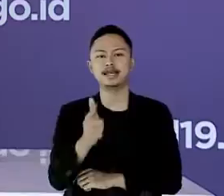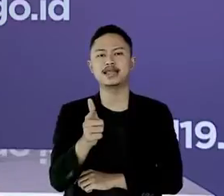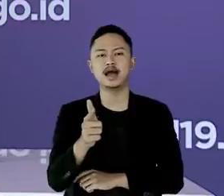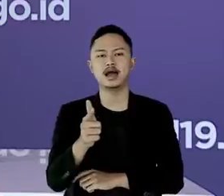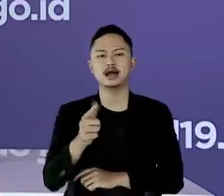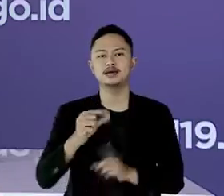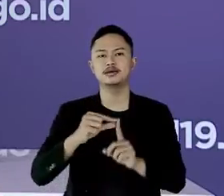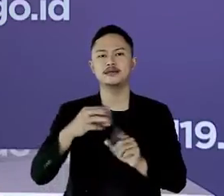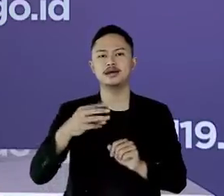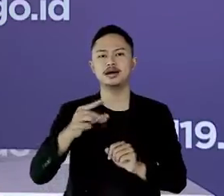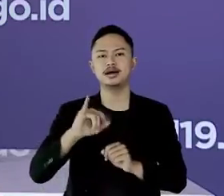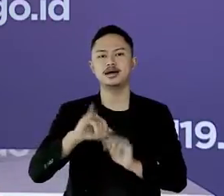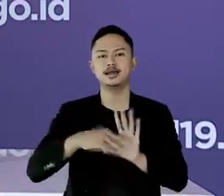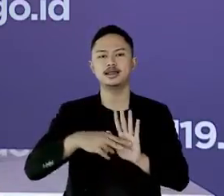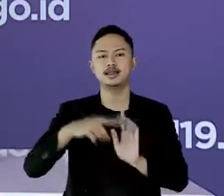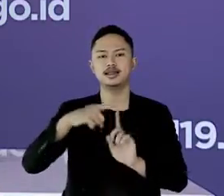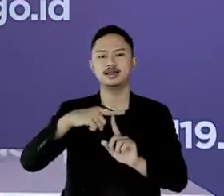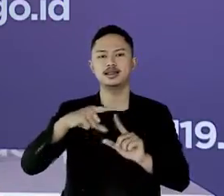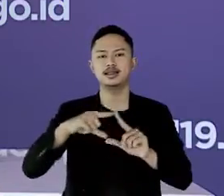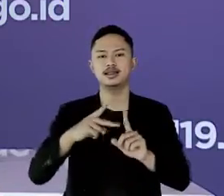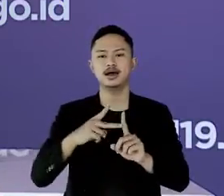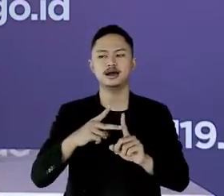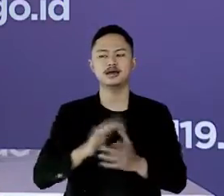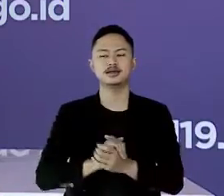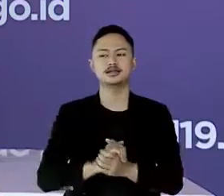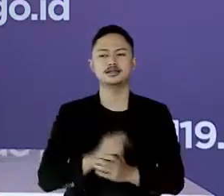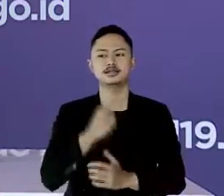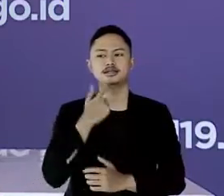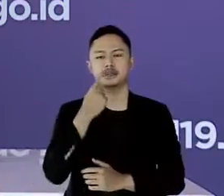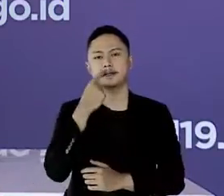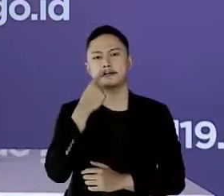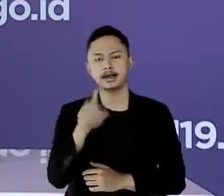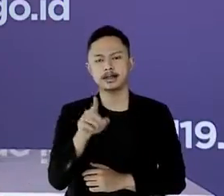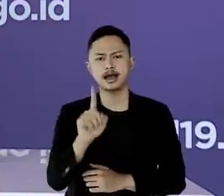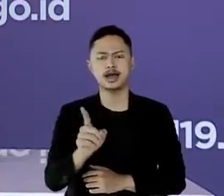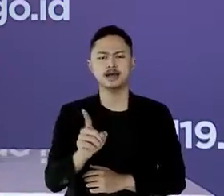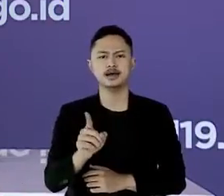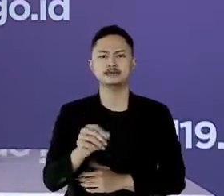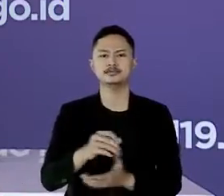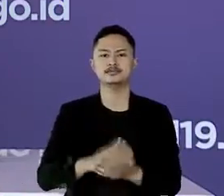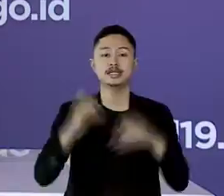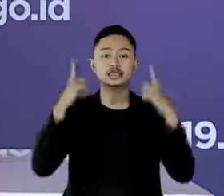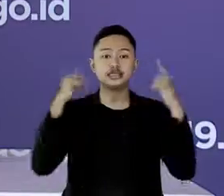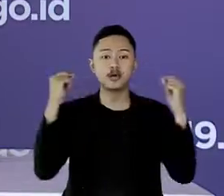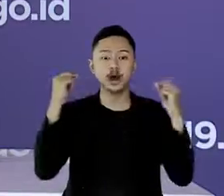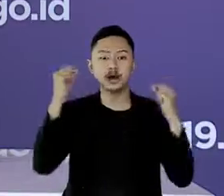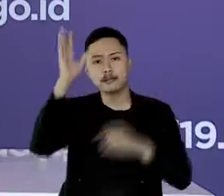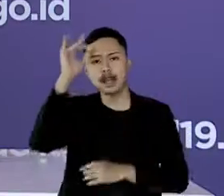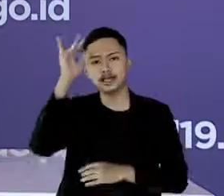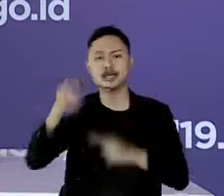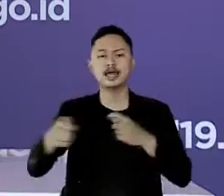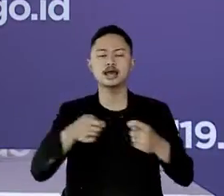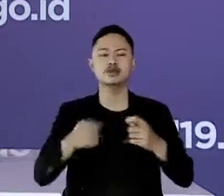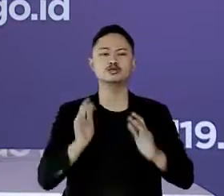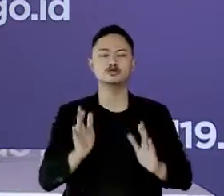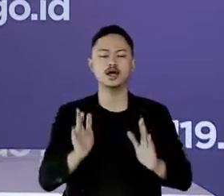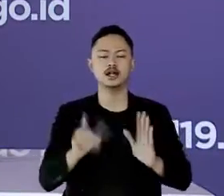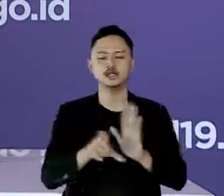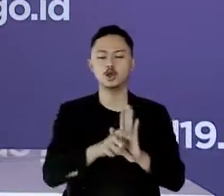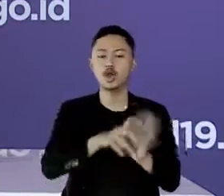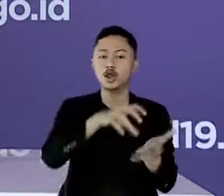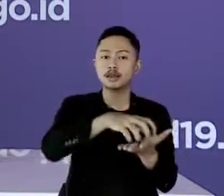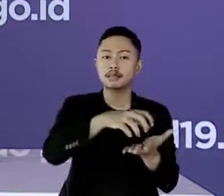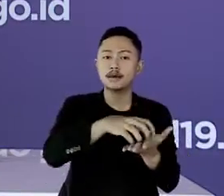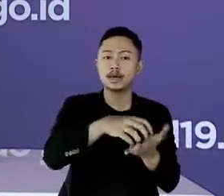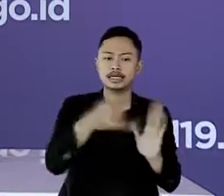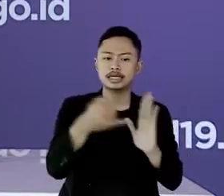tahun 2021 untuk wilayah non Jawa Bali didalamnya telah diatur pengaturan kapasitas